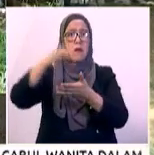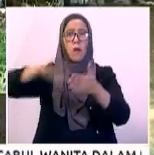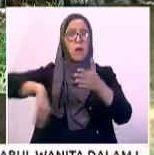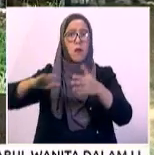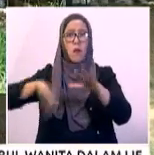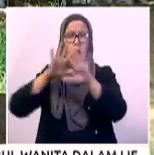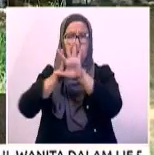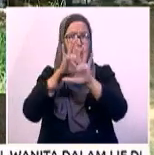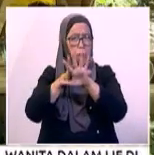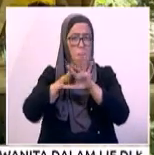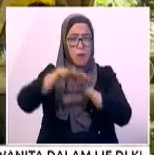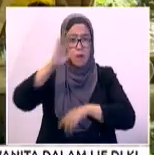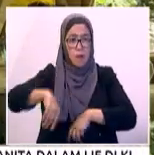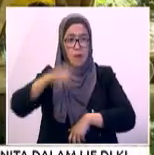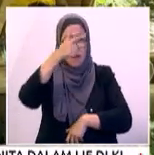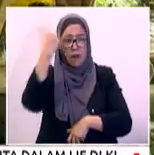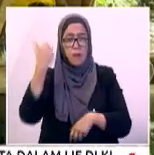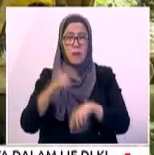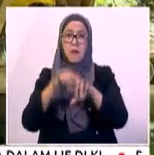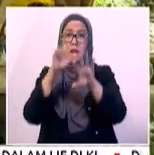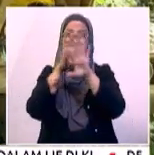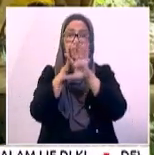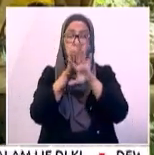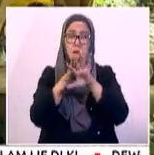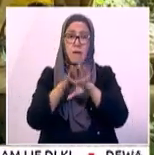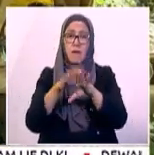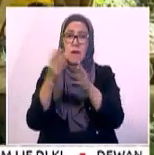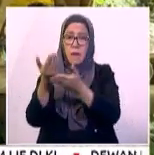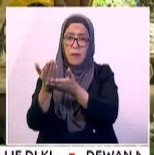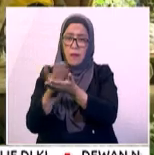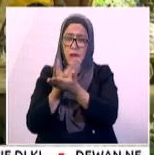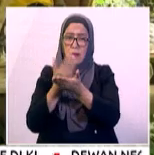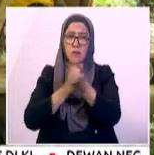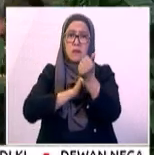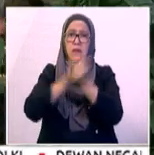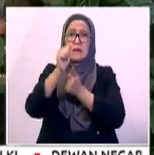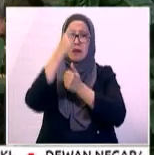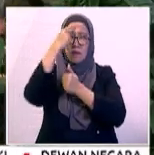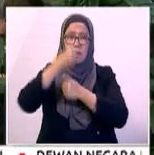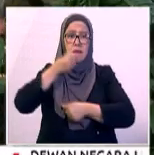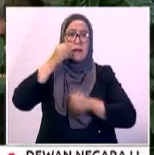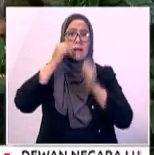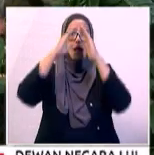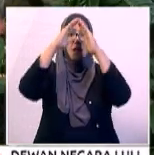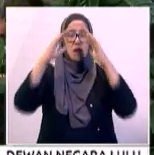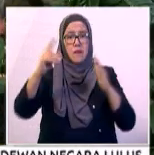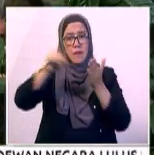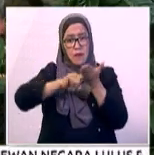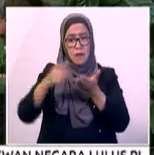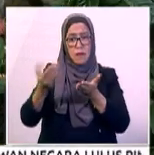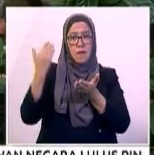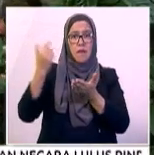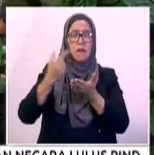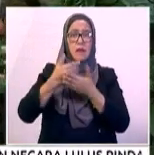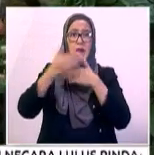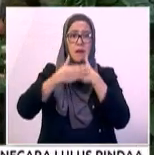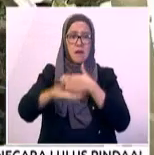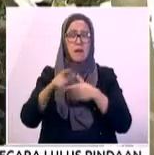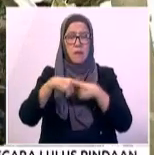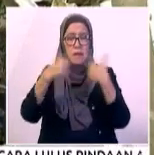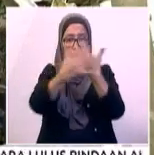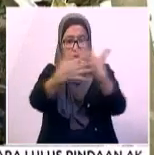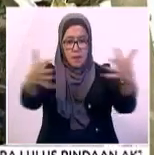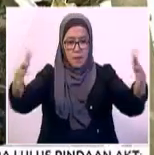kerana kebanyakan penduduk baharu dibenar pulang ke rumah seminggu lepas selepas dikuarantin di Pusat Penempatan